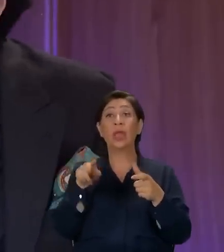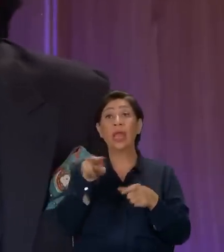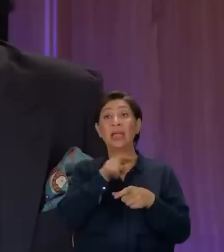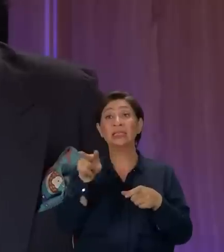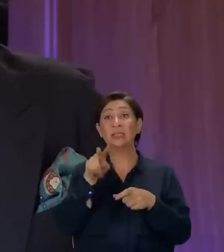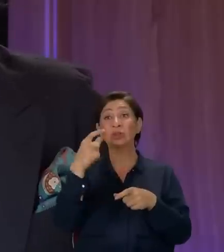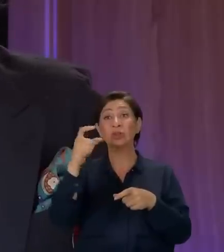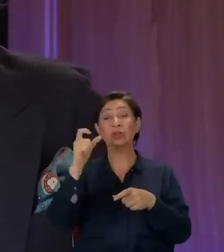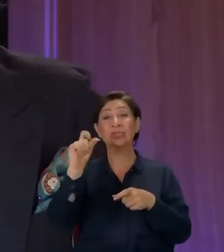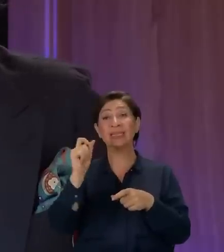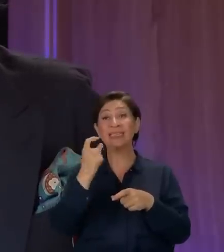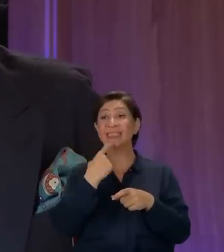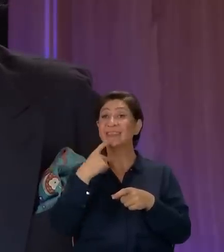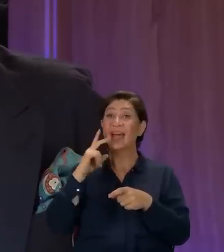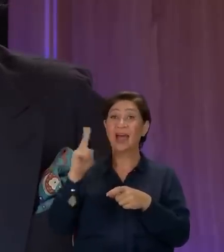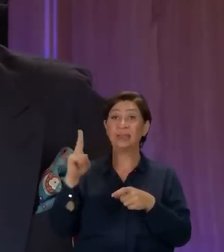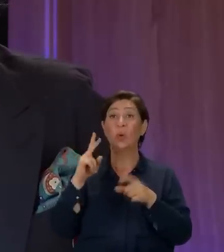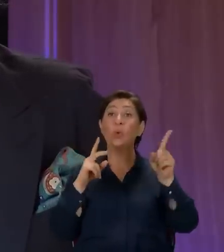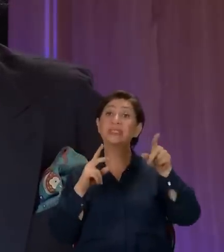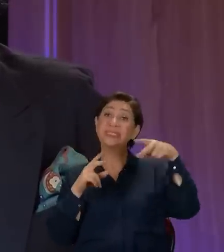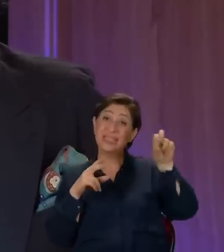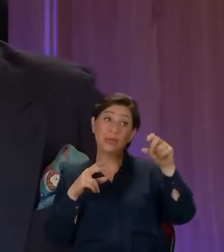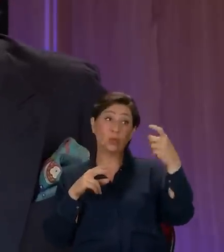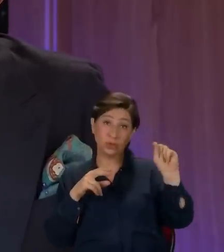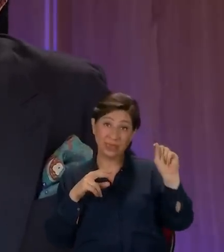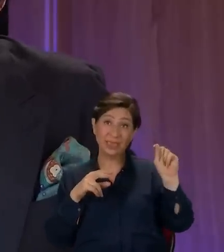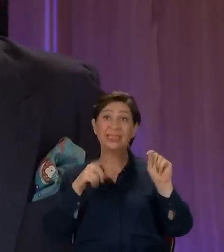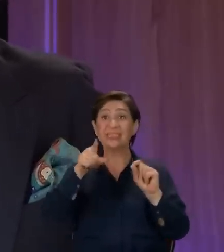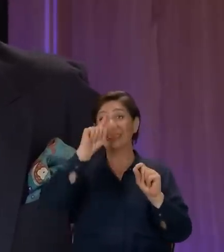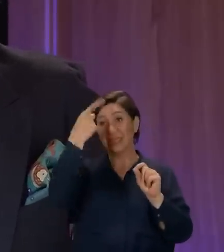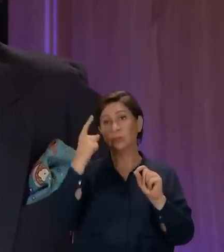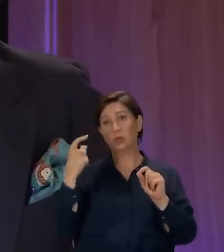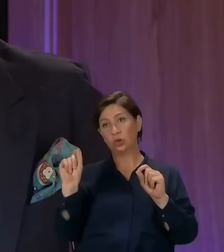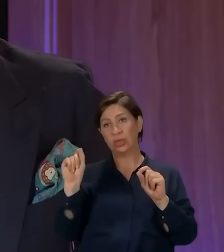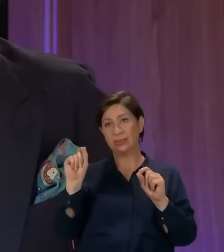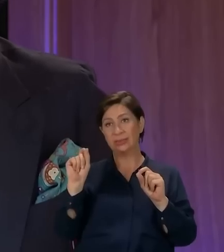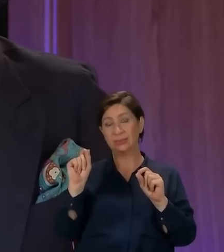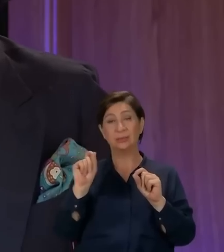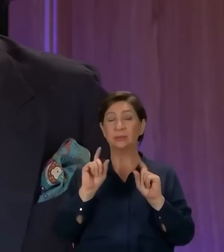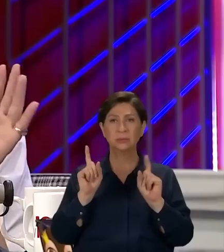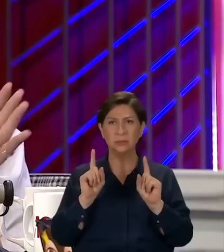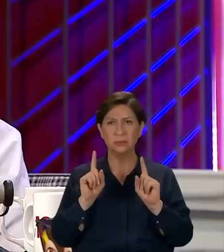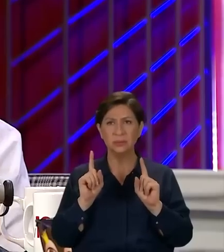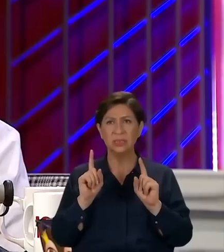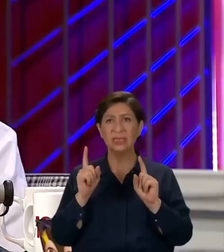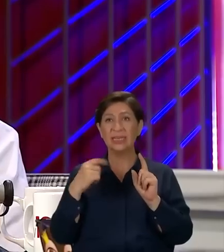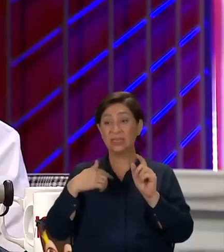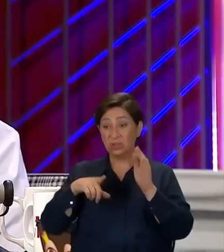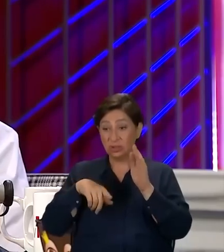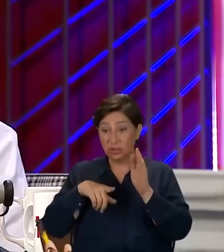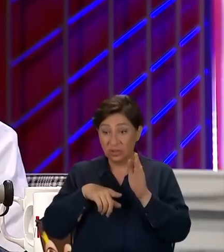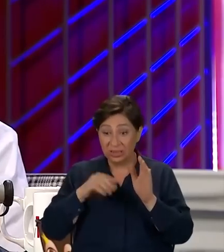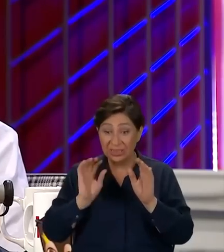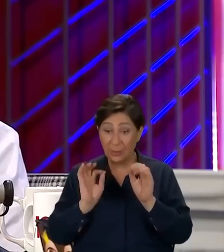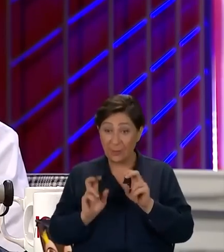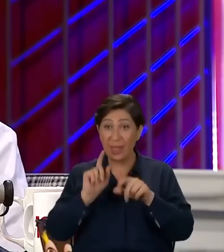ikisi de 90'lar albümü oldu. Onunki 80'ler 90'lar. Ha, seninkisi sadece 90'lar mı? Değil. Çıkış şarkım